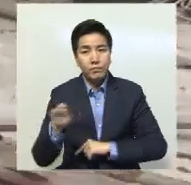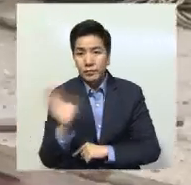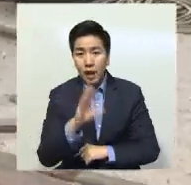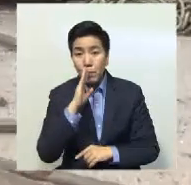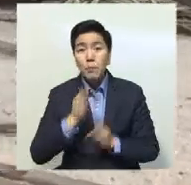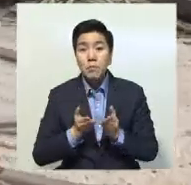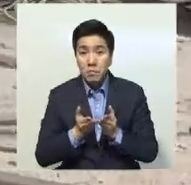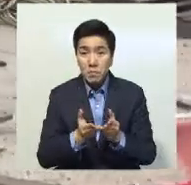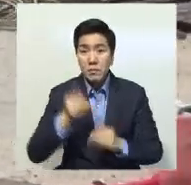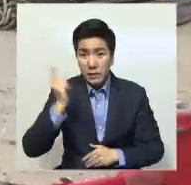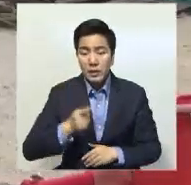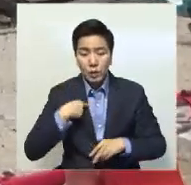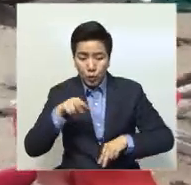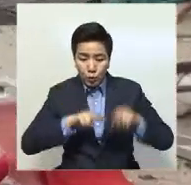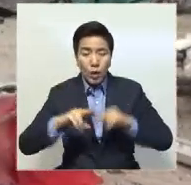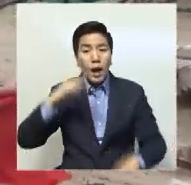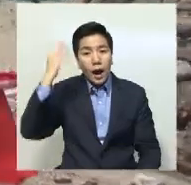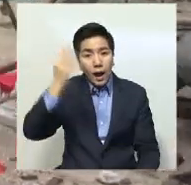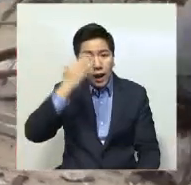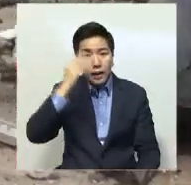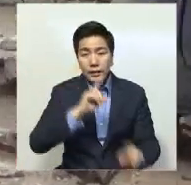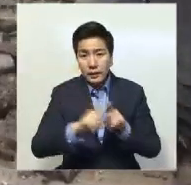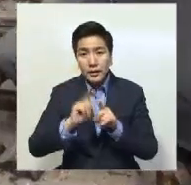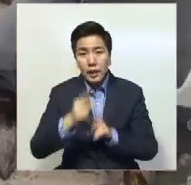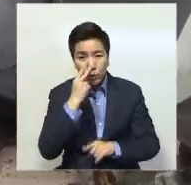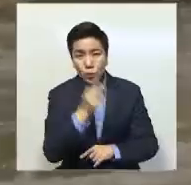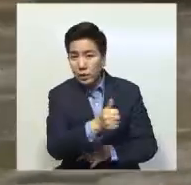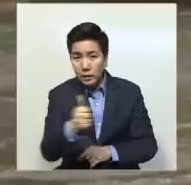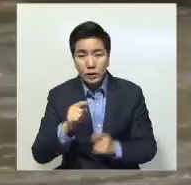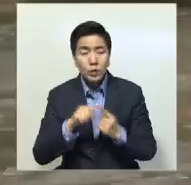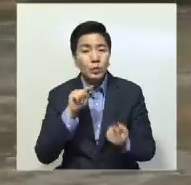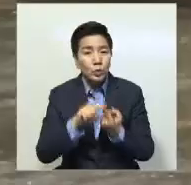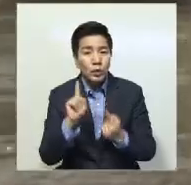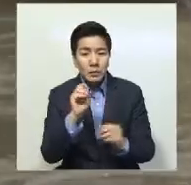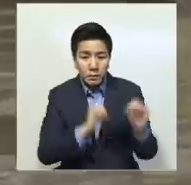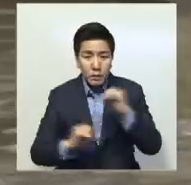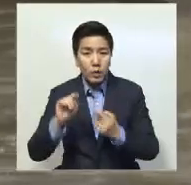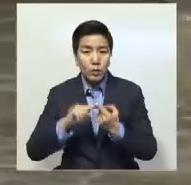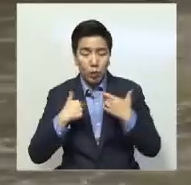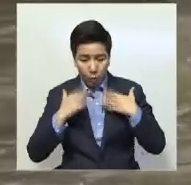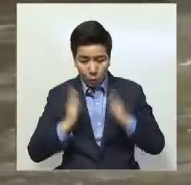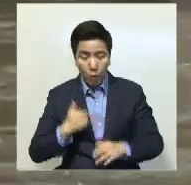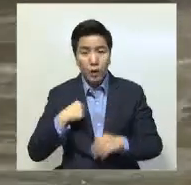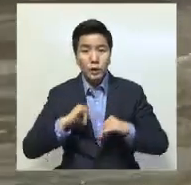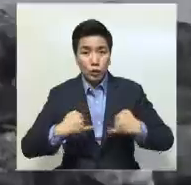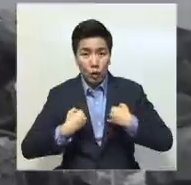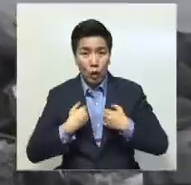จะออกยังไงก็ต้องติดตามตรวจสอบสภาพอากาศในแต่ละพื้นที่ให้ดีนะคะเพื่อความปลอดภัยทั้งของตัวชาวประมงเจ้